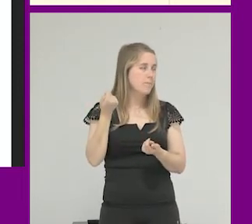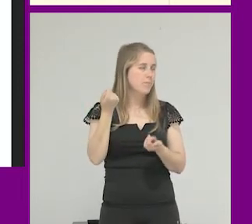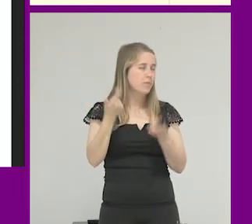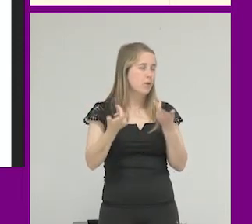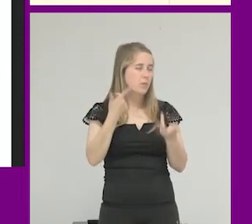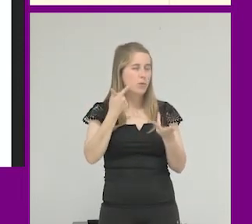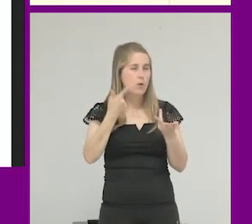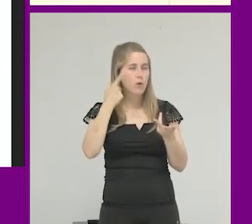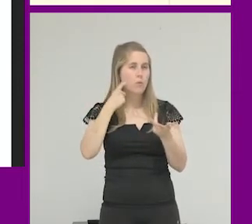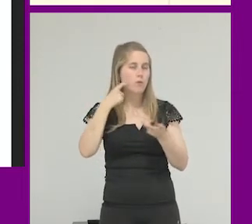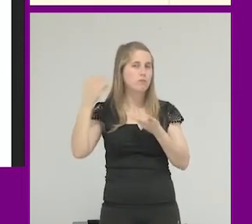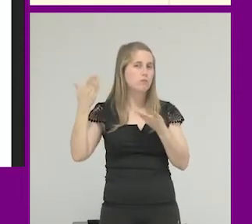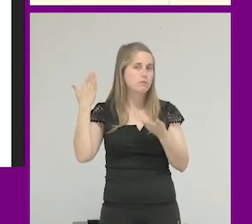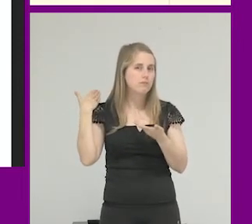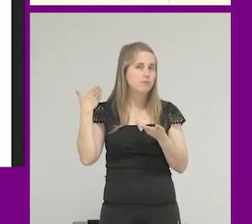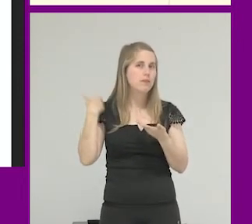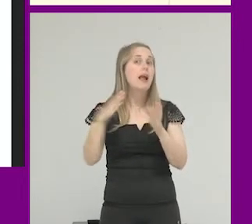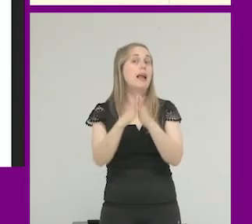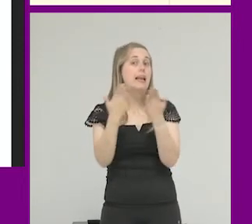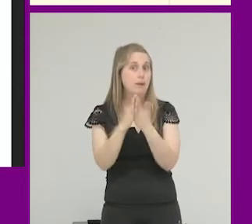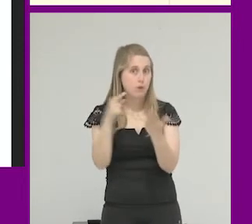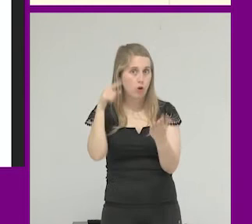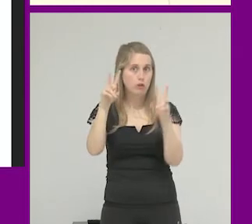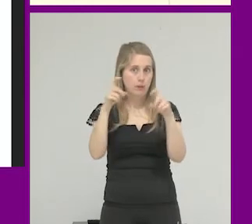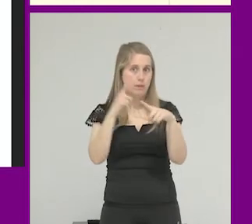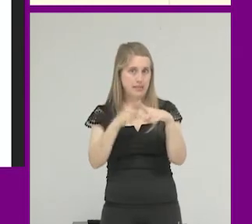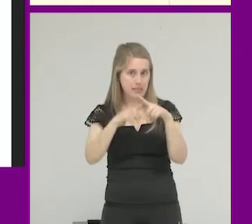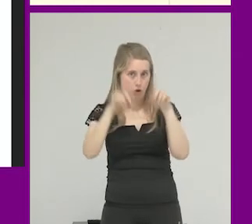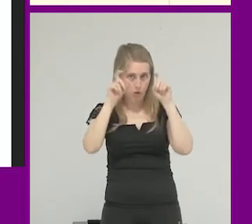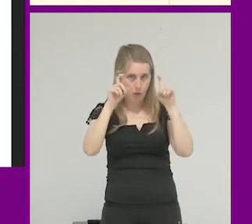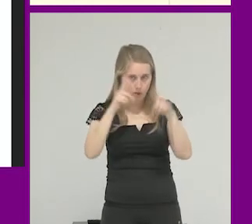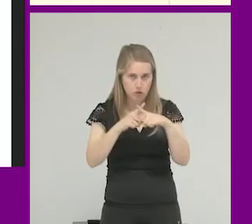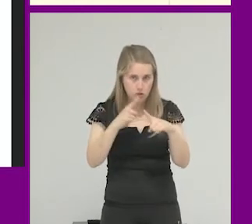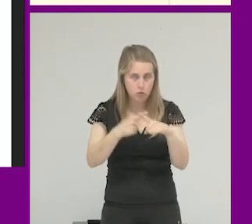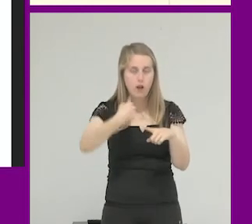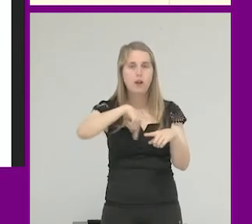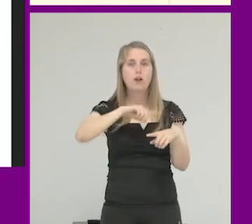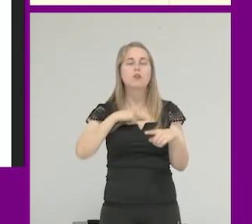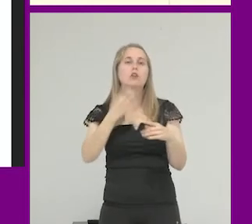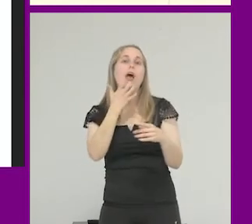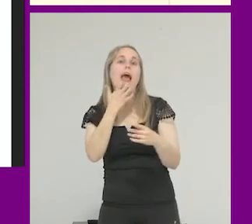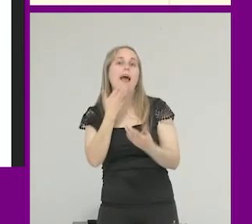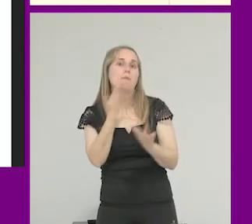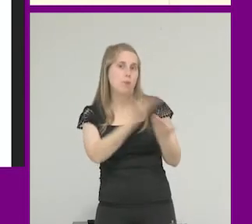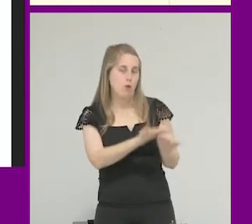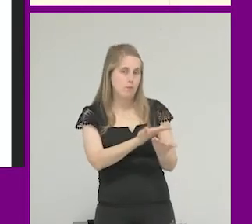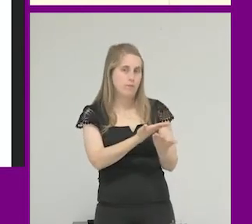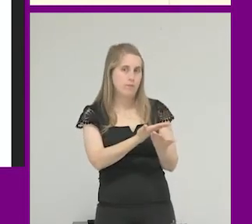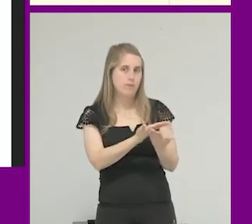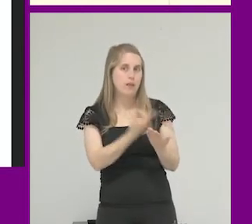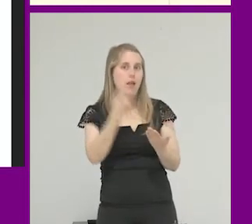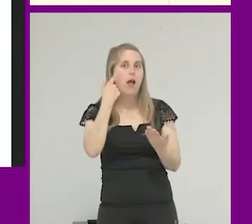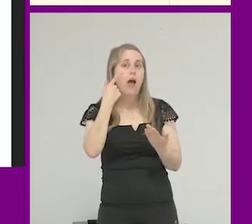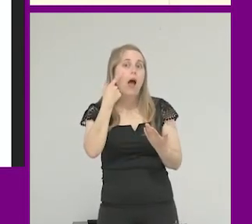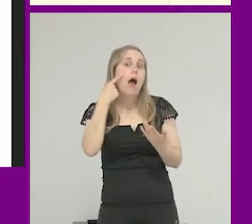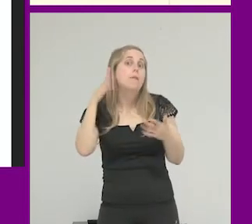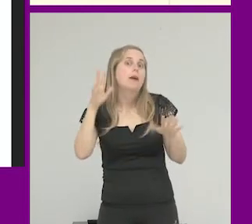justo transizioan, agertu zen liburu bat sexu eskuntzarako jarri dugula adibide gisa, aber deitzen